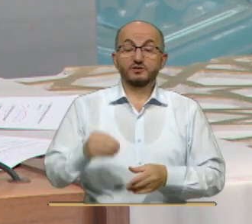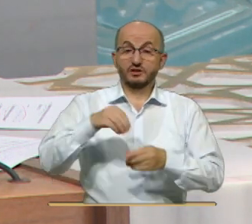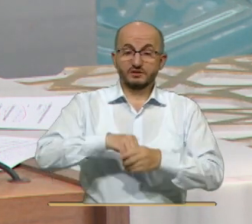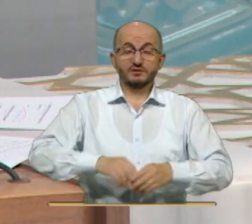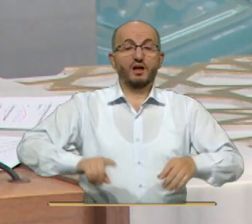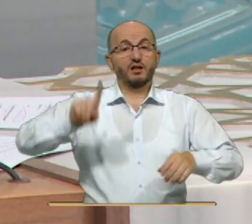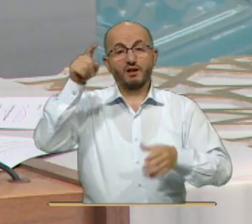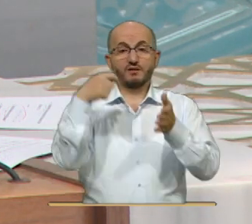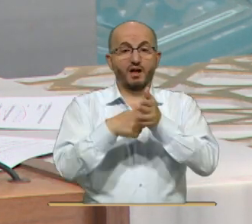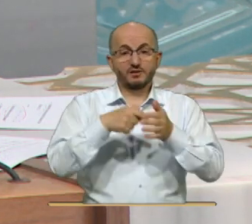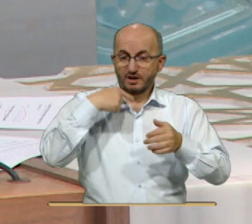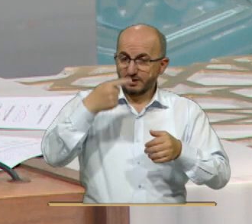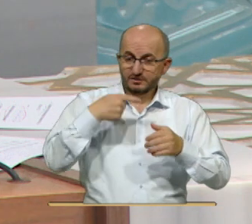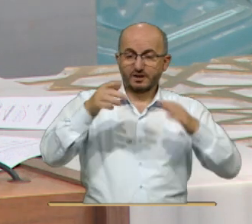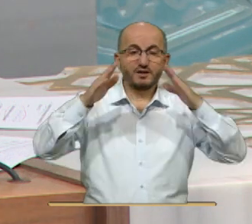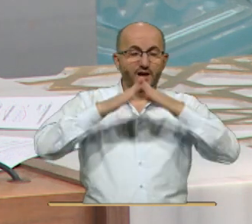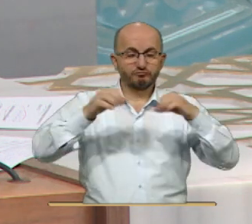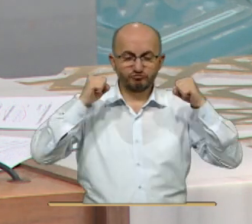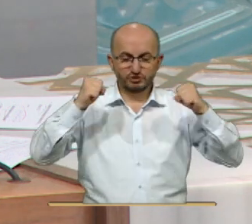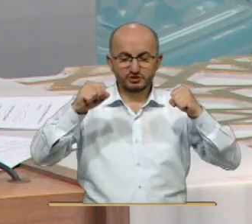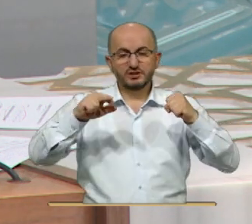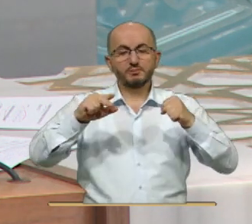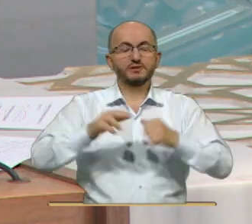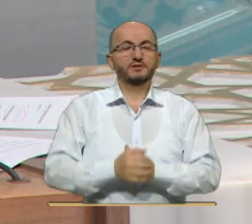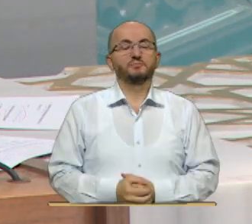İçerisinde Allah'ın adı anılan ev diri gibidir.